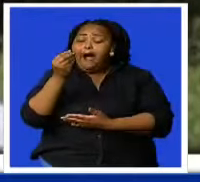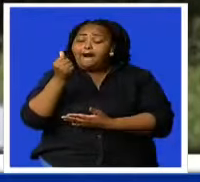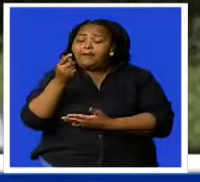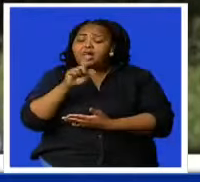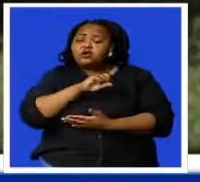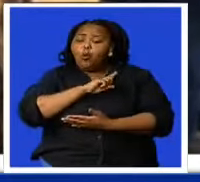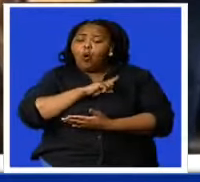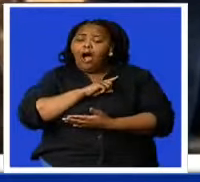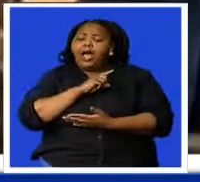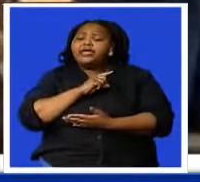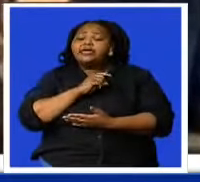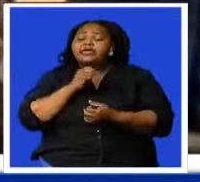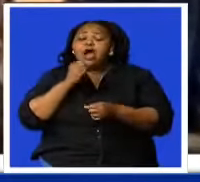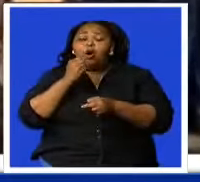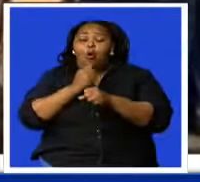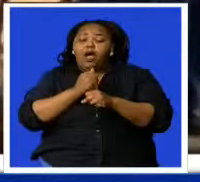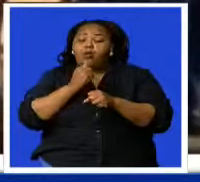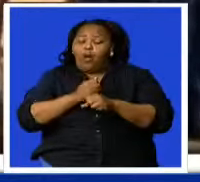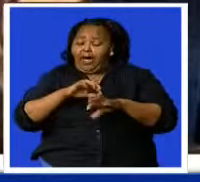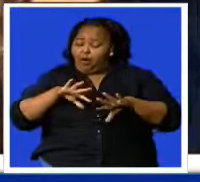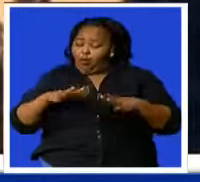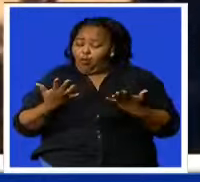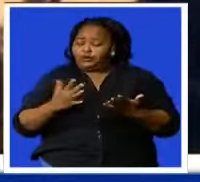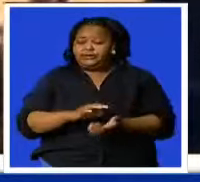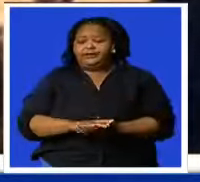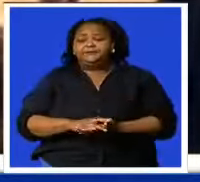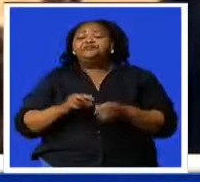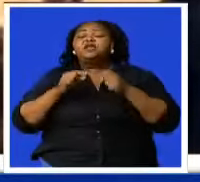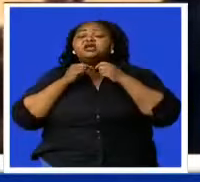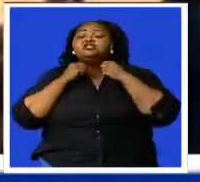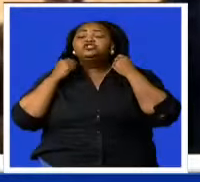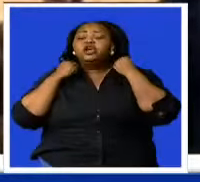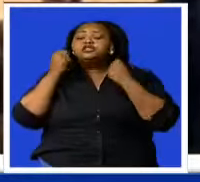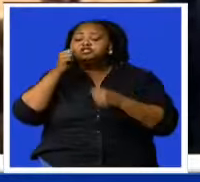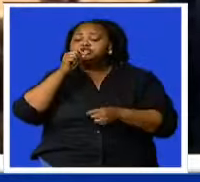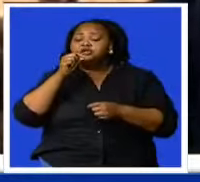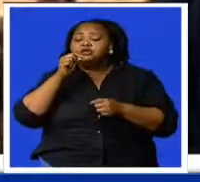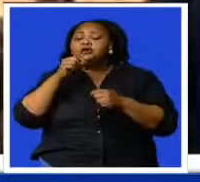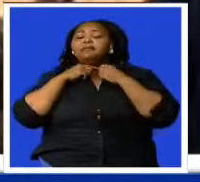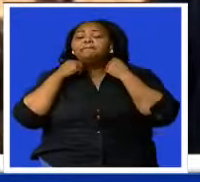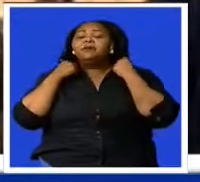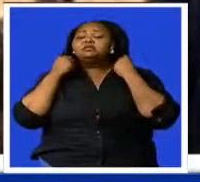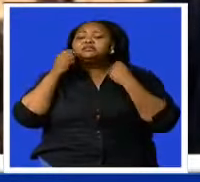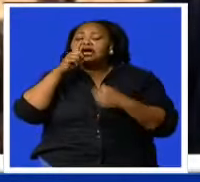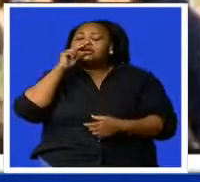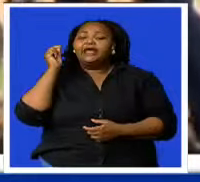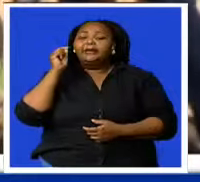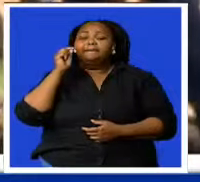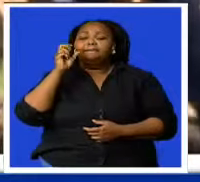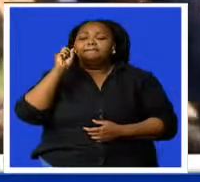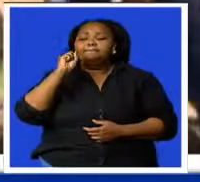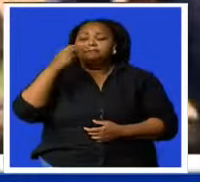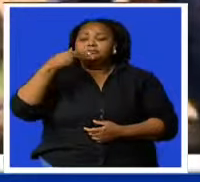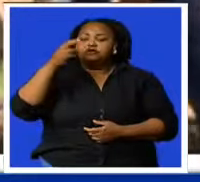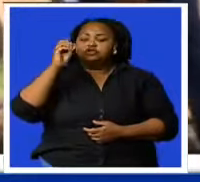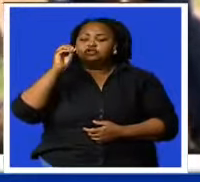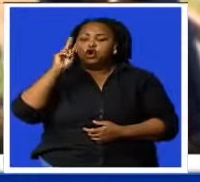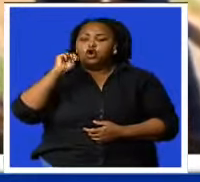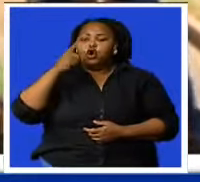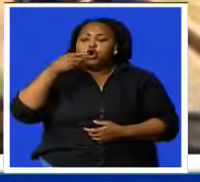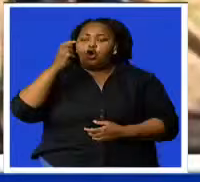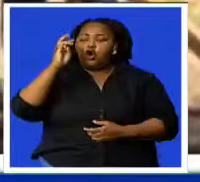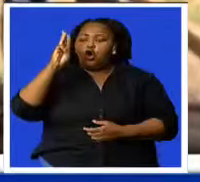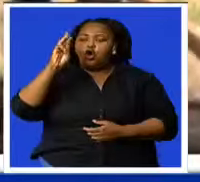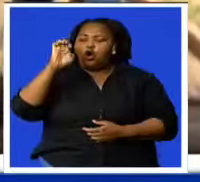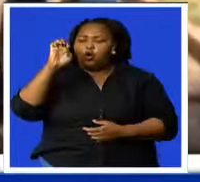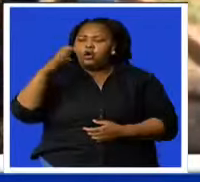kude umsebenzi. Umfundisi welibandla le Divine Healing Ministries Dr. Neshongwe uthi lo msebenzi lo wendiwa abantu abasha muhle